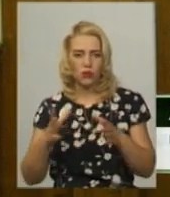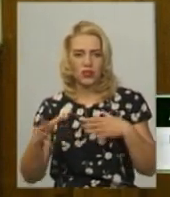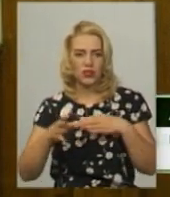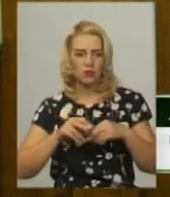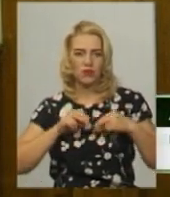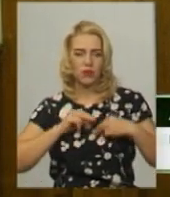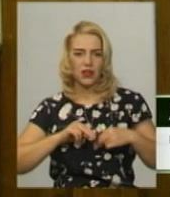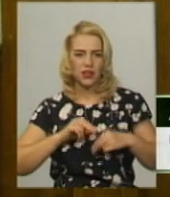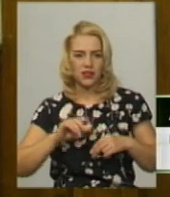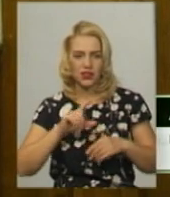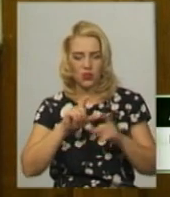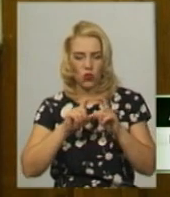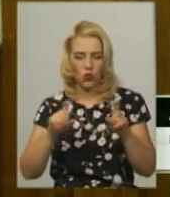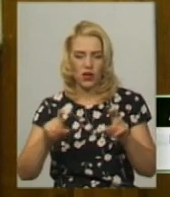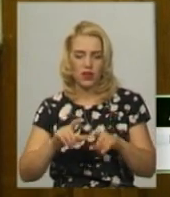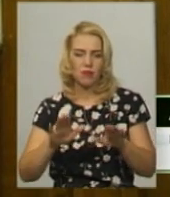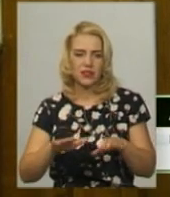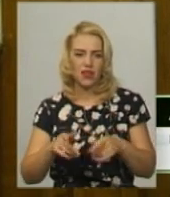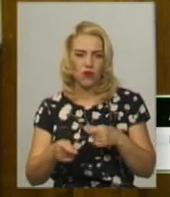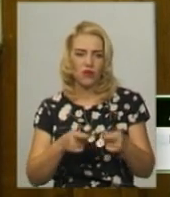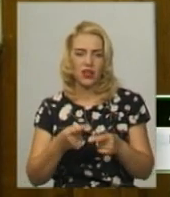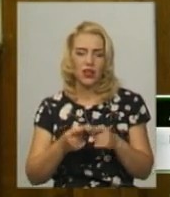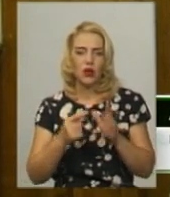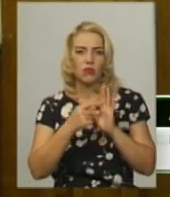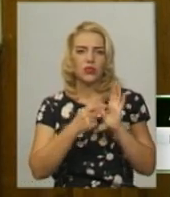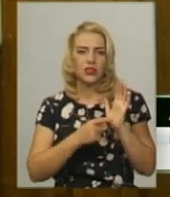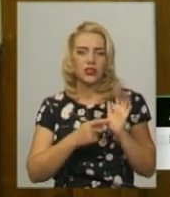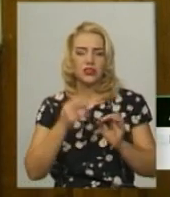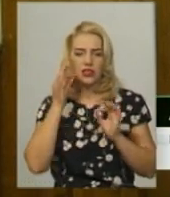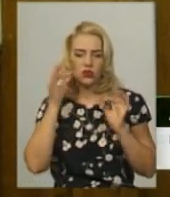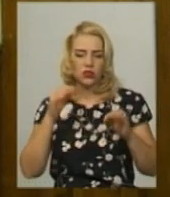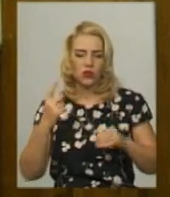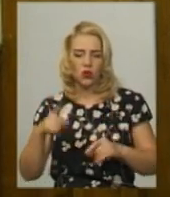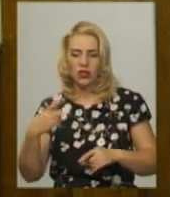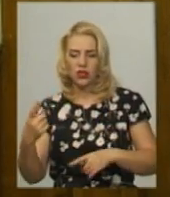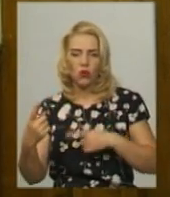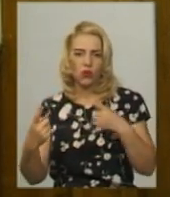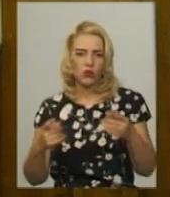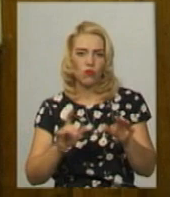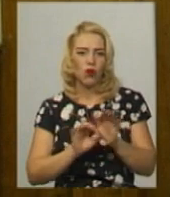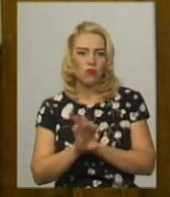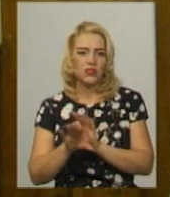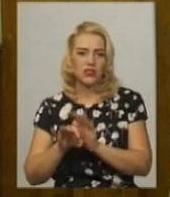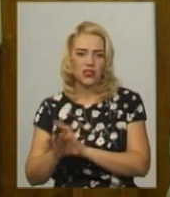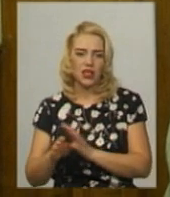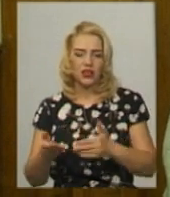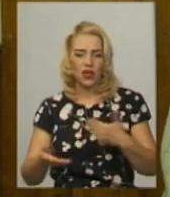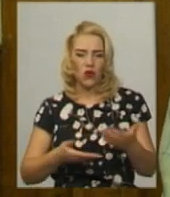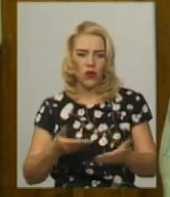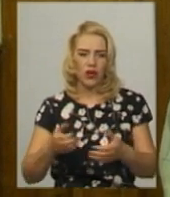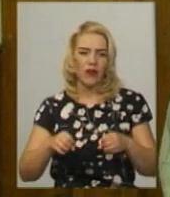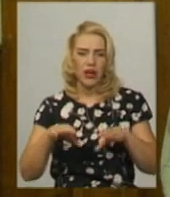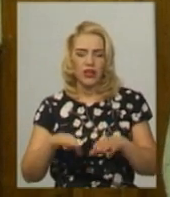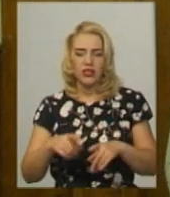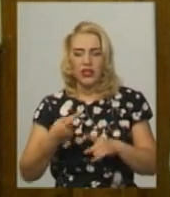влади. Це головне – поділитися досвідом, один одному підказати кроки вирішення тих чи інших